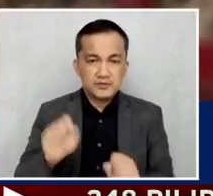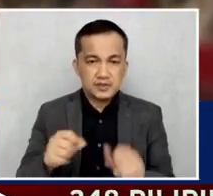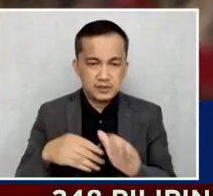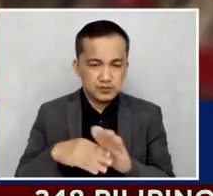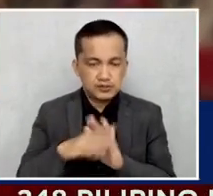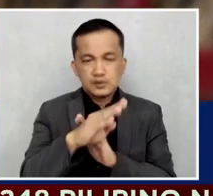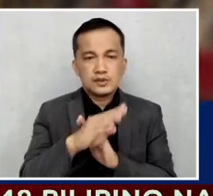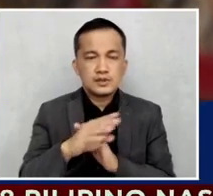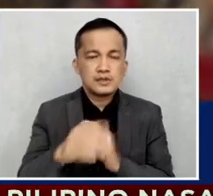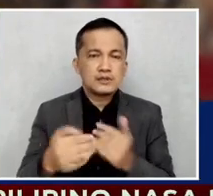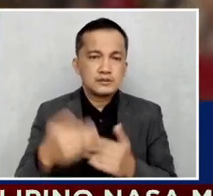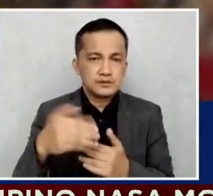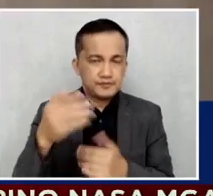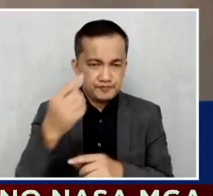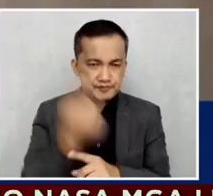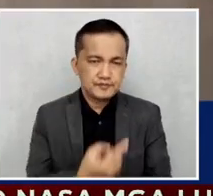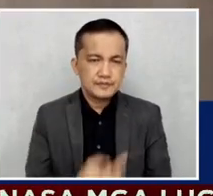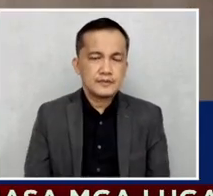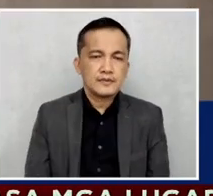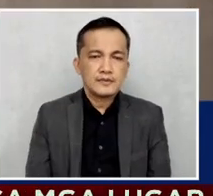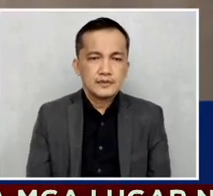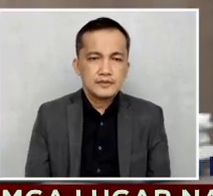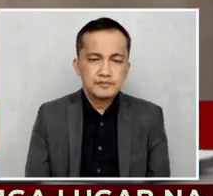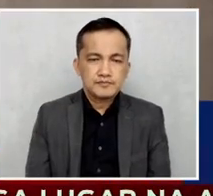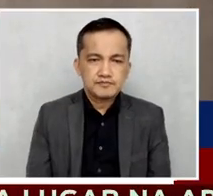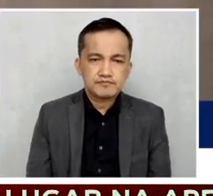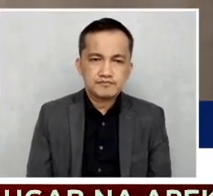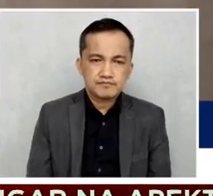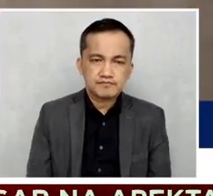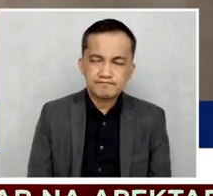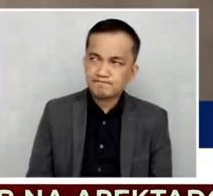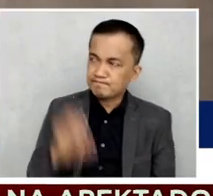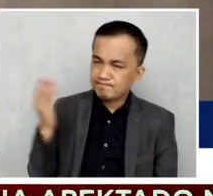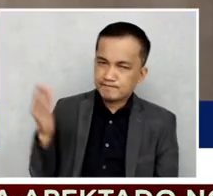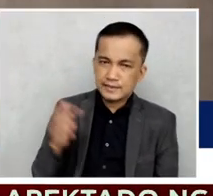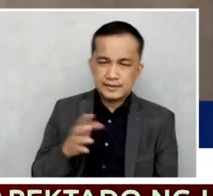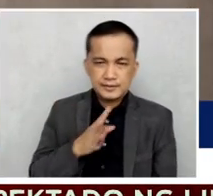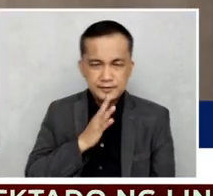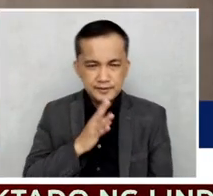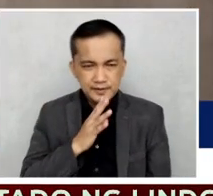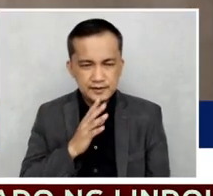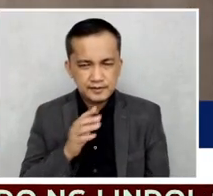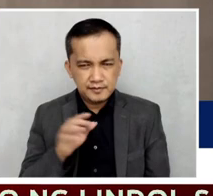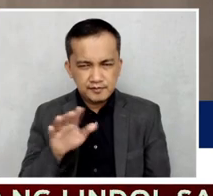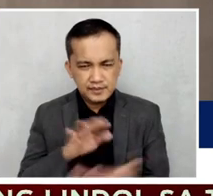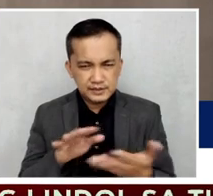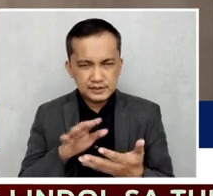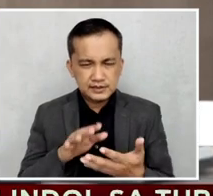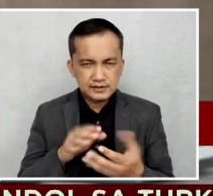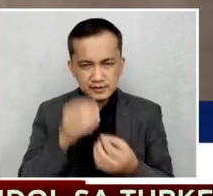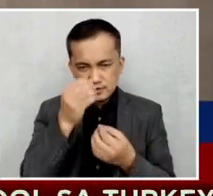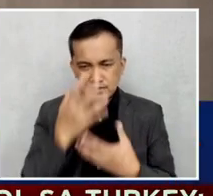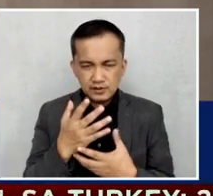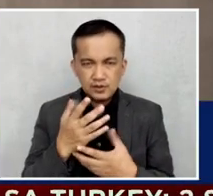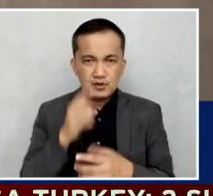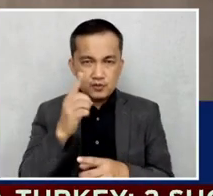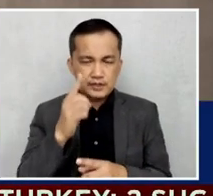mga susunod na buwan. May mga mix tayo na signal. Itong week na